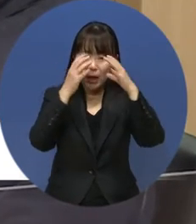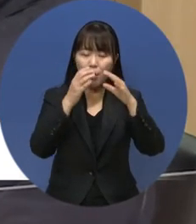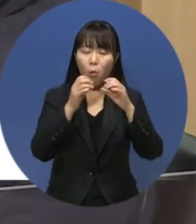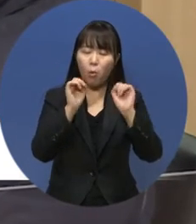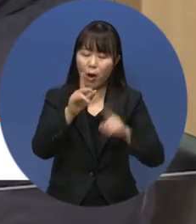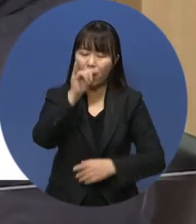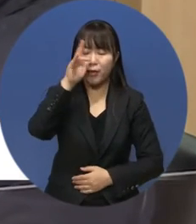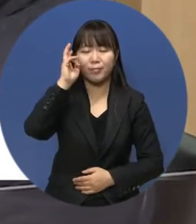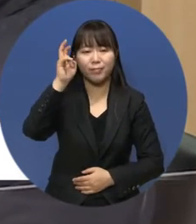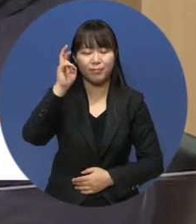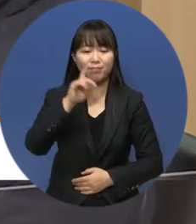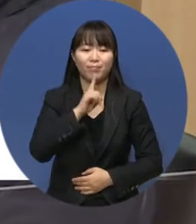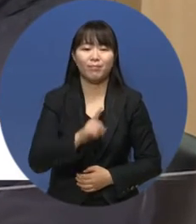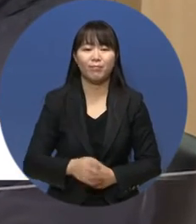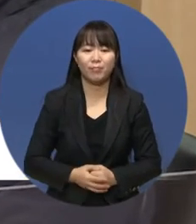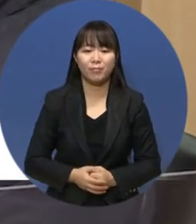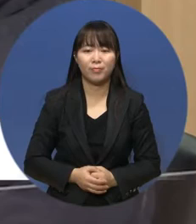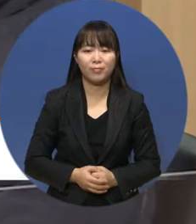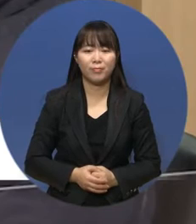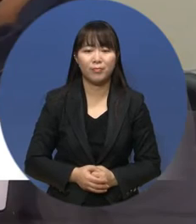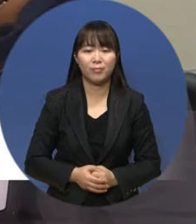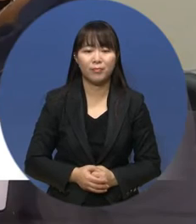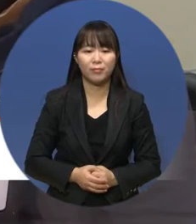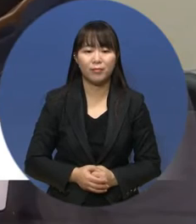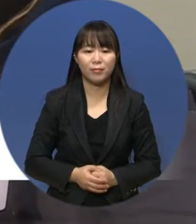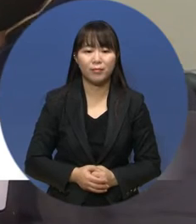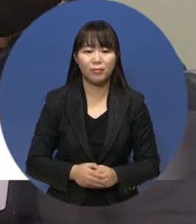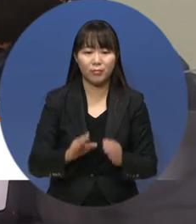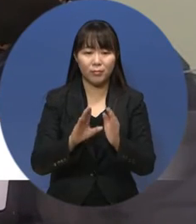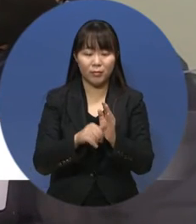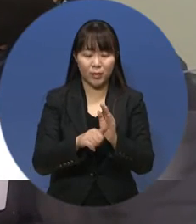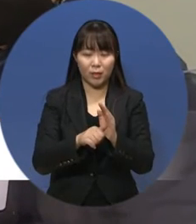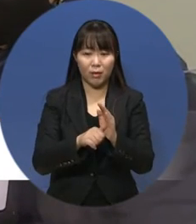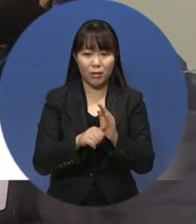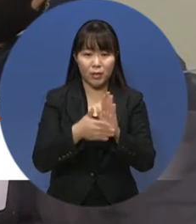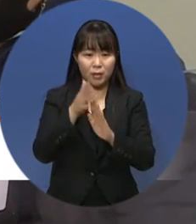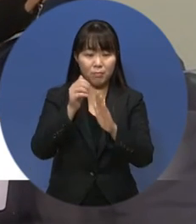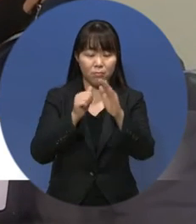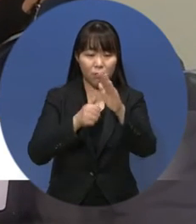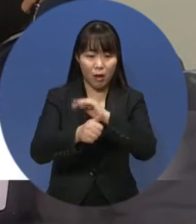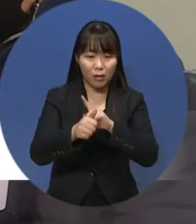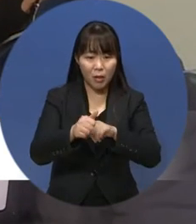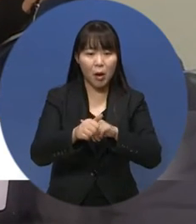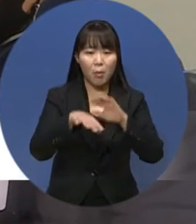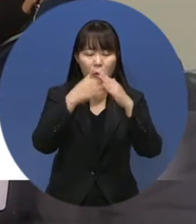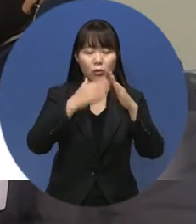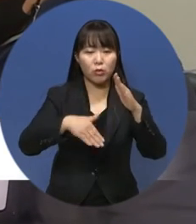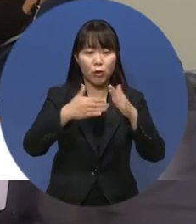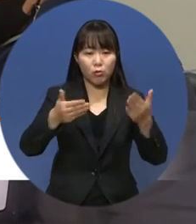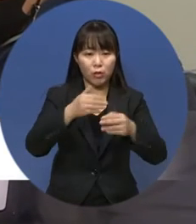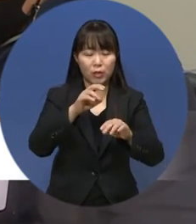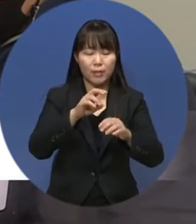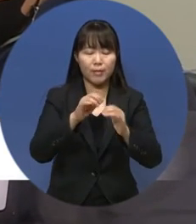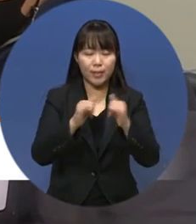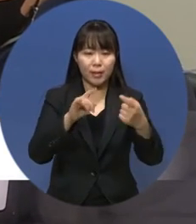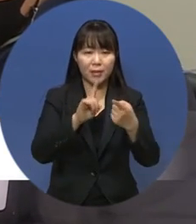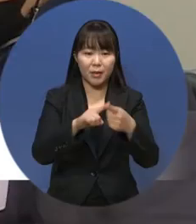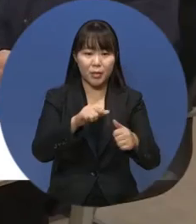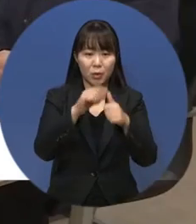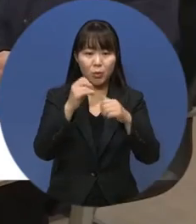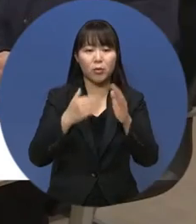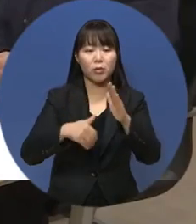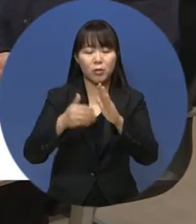것이라고 밝혔습니다 이날 김 지사 의 방문은 근로자 전원 정규직 채용과 성과공유제